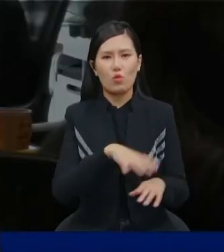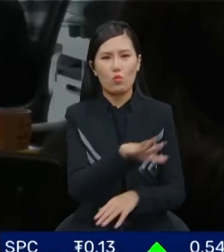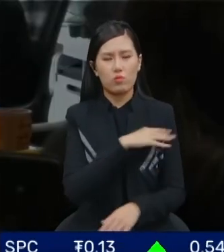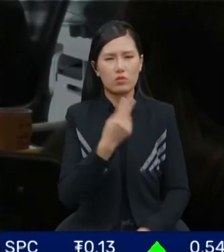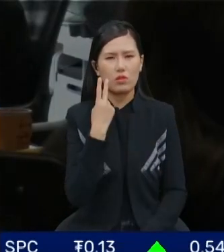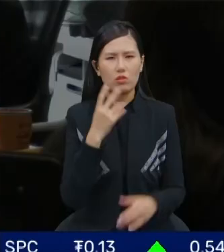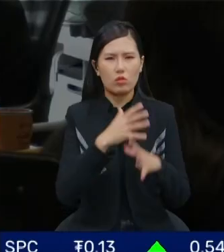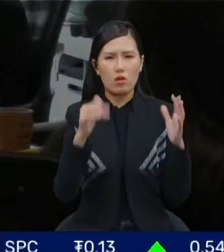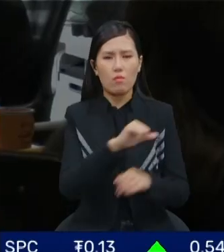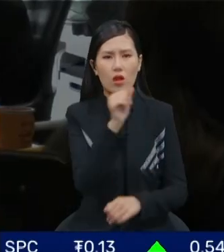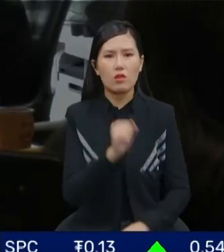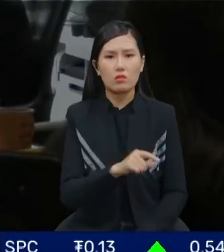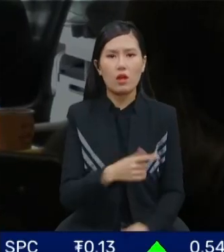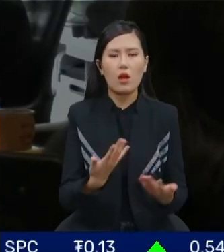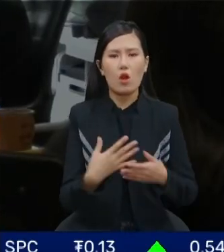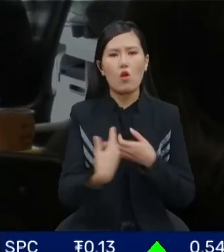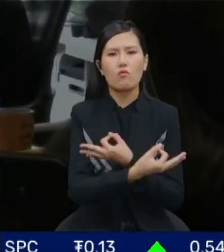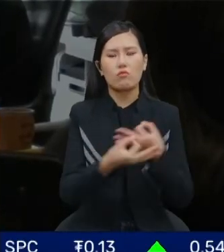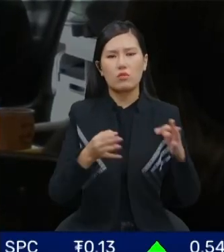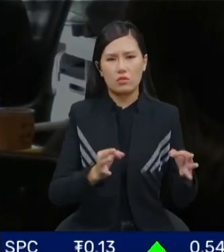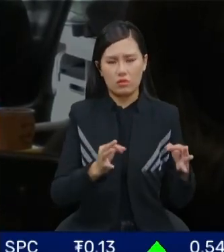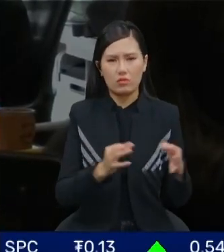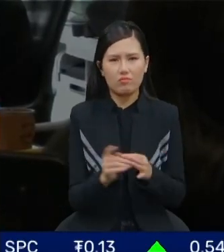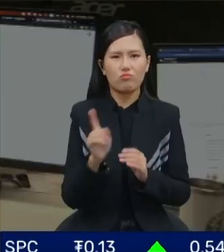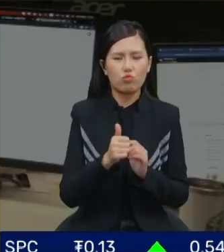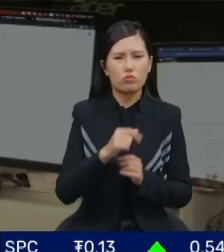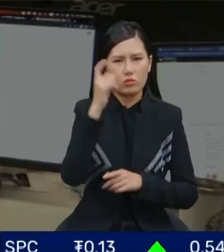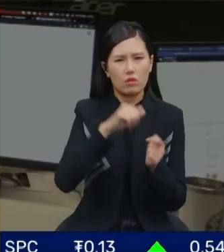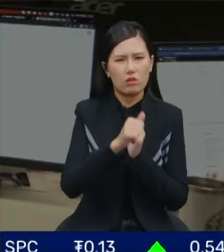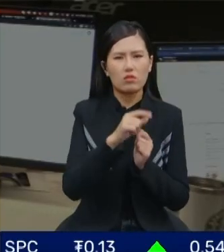том асуудлуудын нэг бол офисын төрөөс эдг. За технологийн стартап